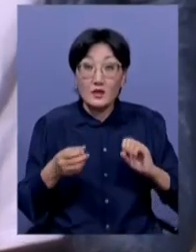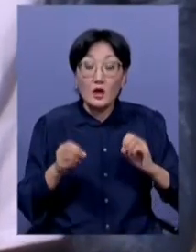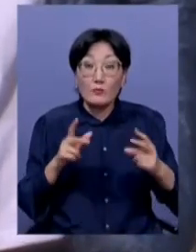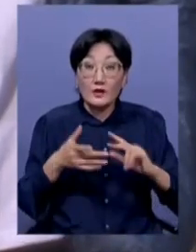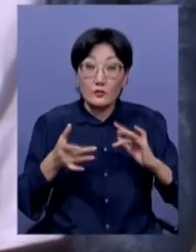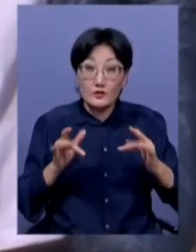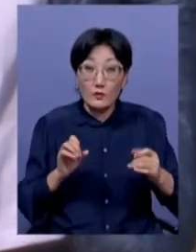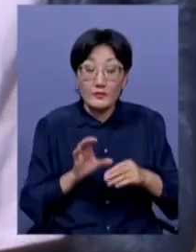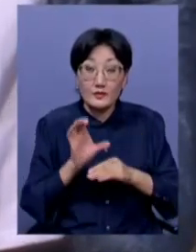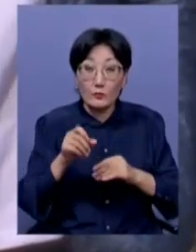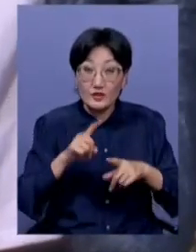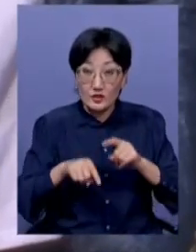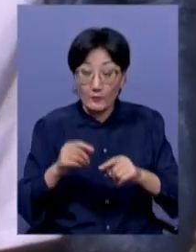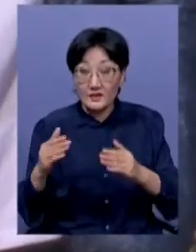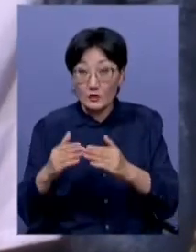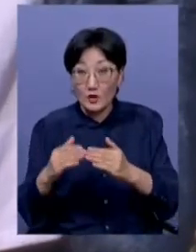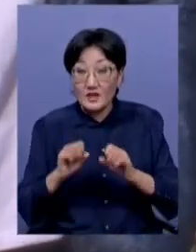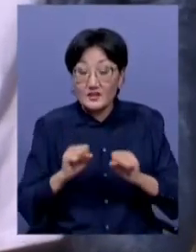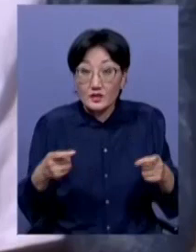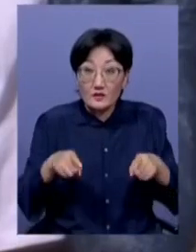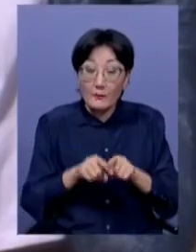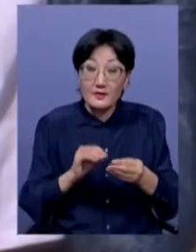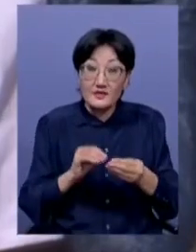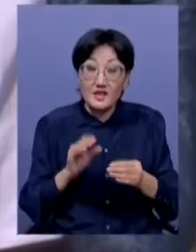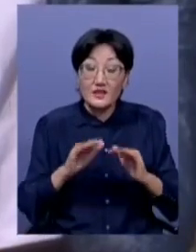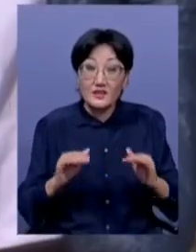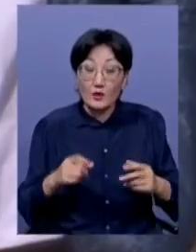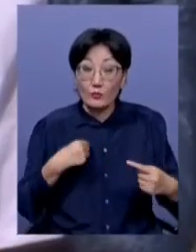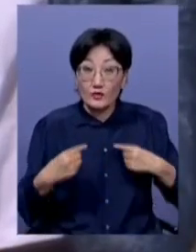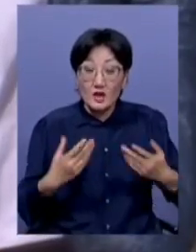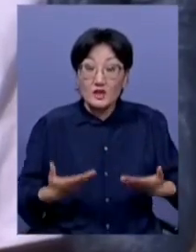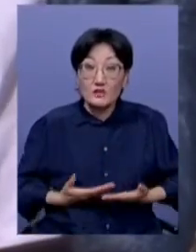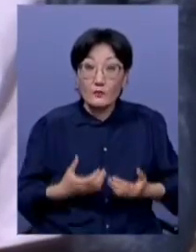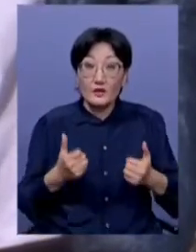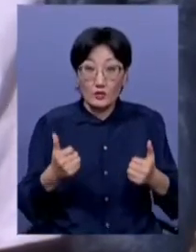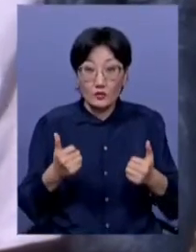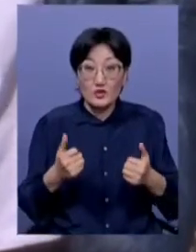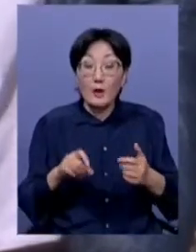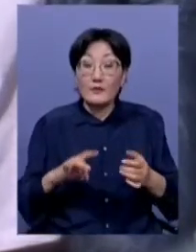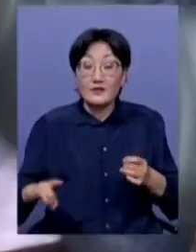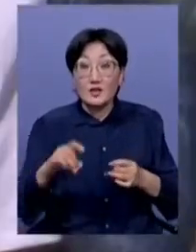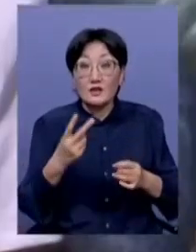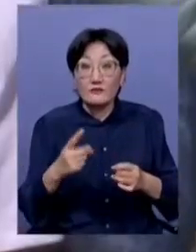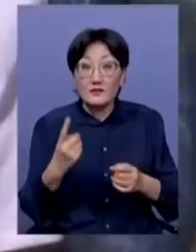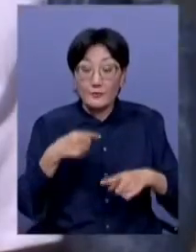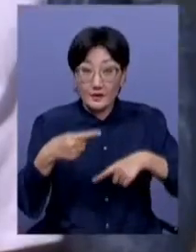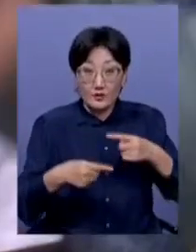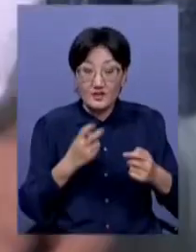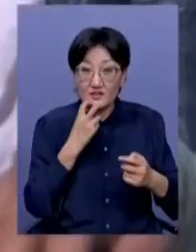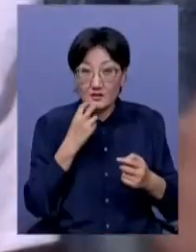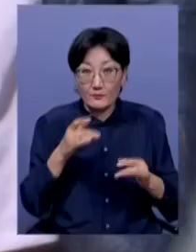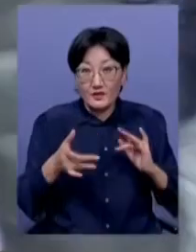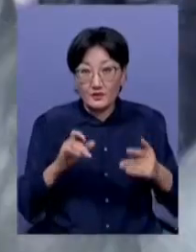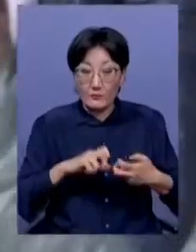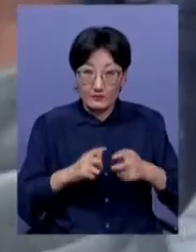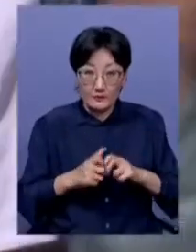обучаться, я отправляю их к родственникам домой. Но нельзя же так постоянно детей мучить. Живем в таком хорошем вроде районе, 21 век, но смешно, что с